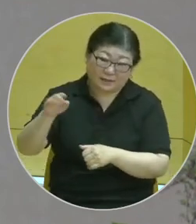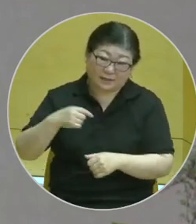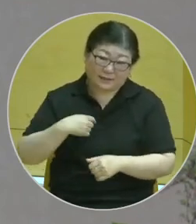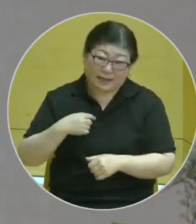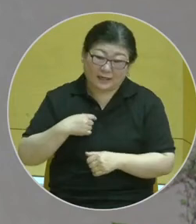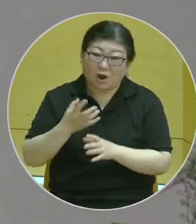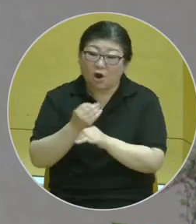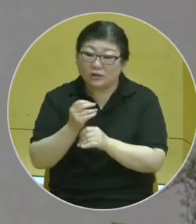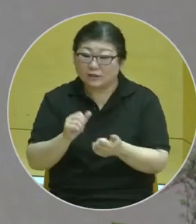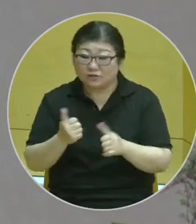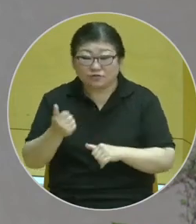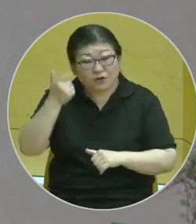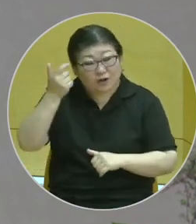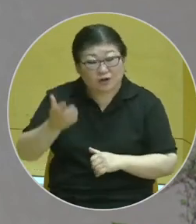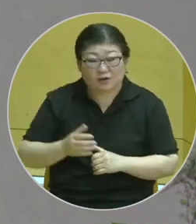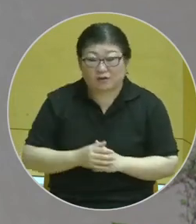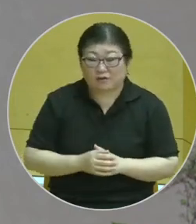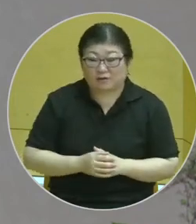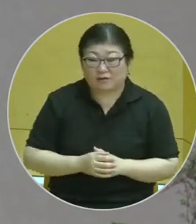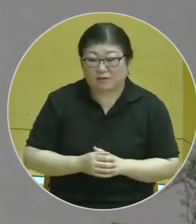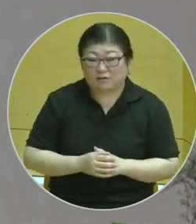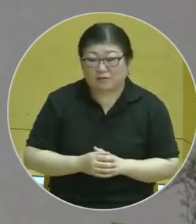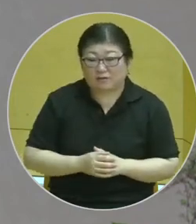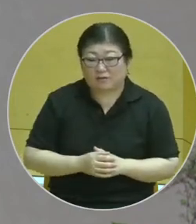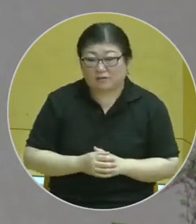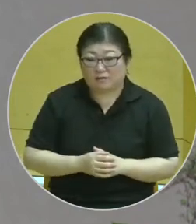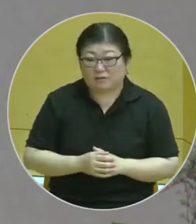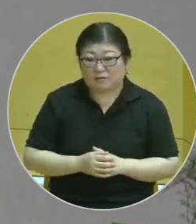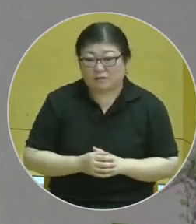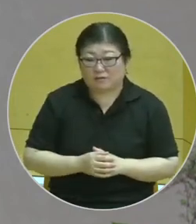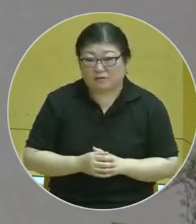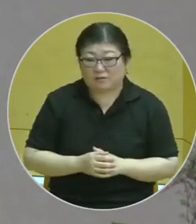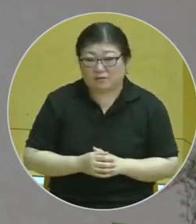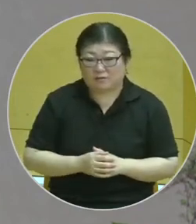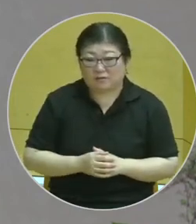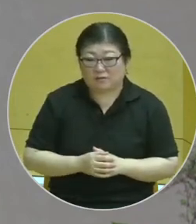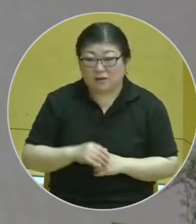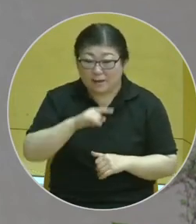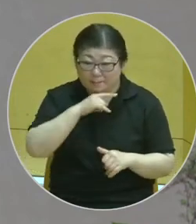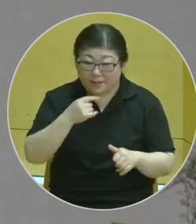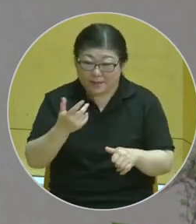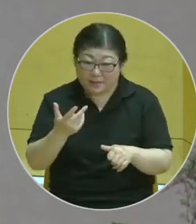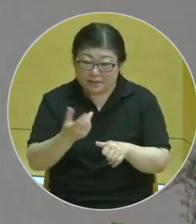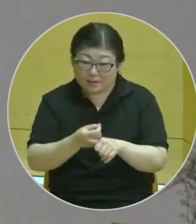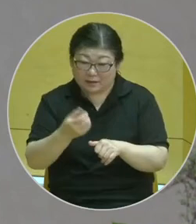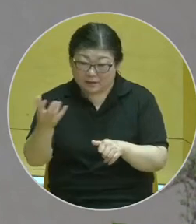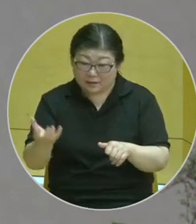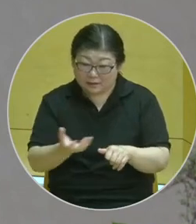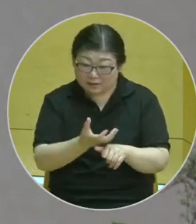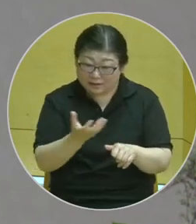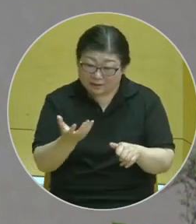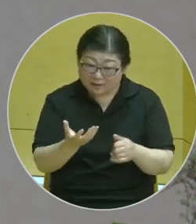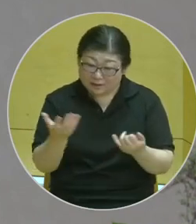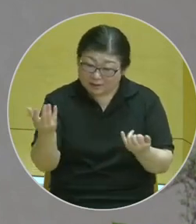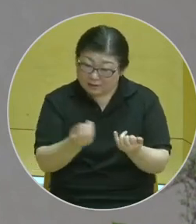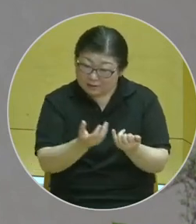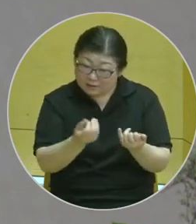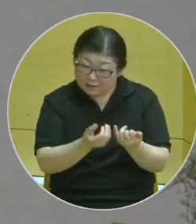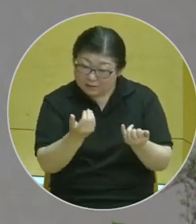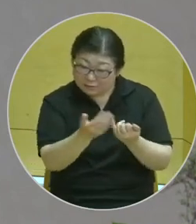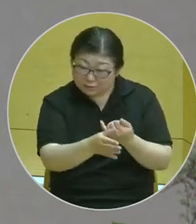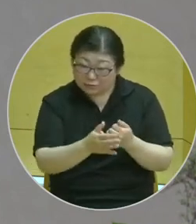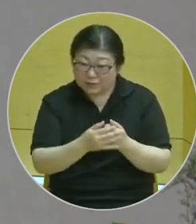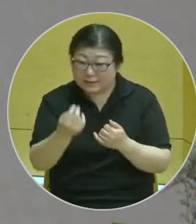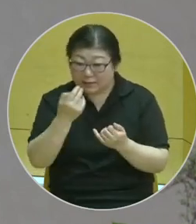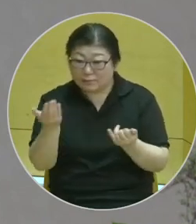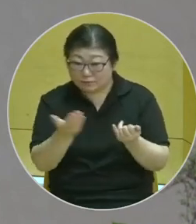1000원 이제 언제 죽어요 그렇게 묻더라 는 거예요 이 아니라 소외 락 이선애 생명을 준다 그러니까 수필을 추고 나면